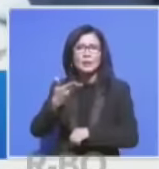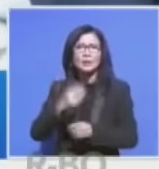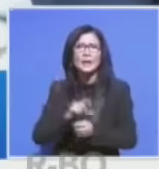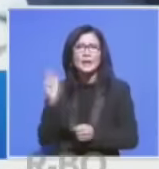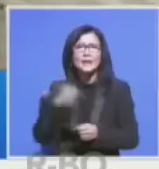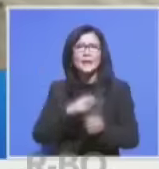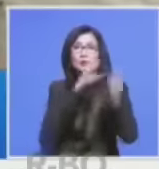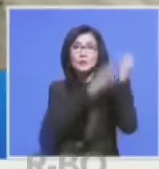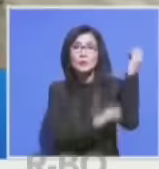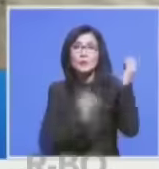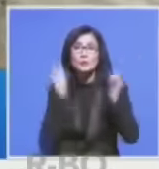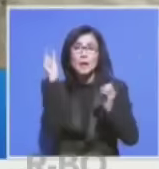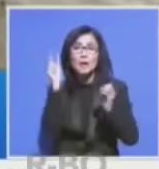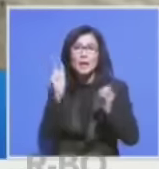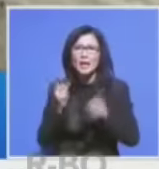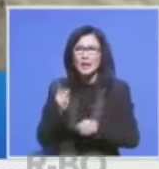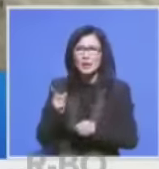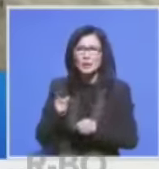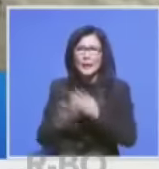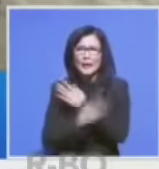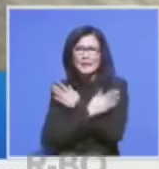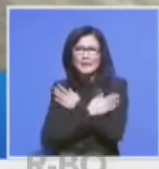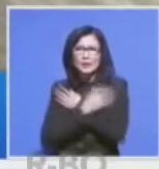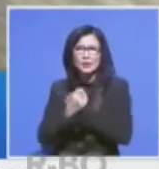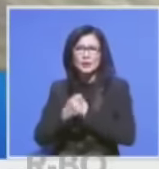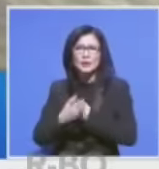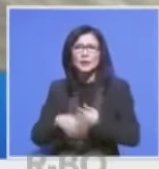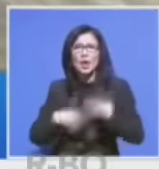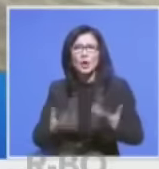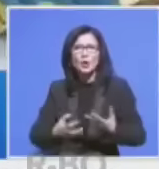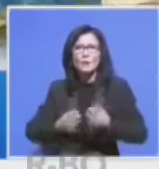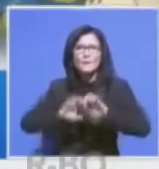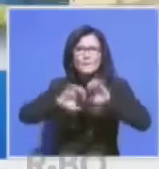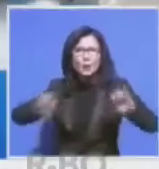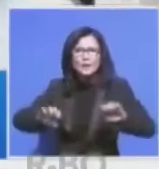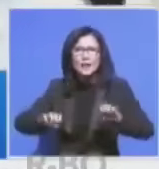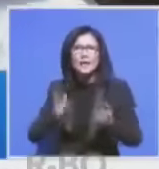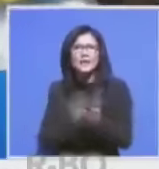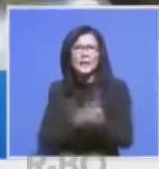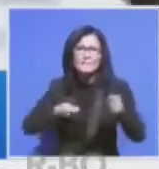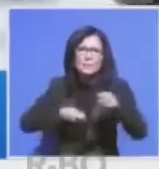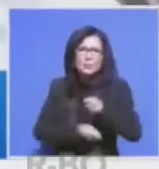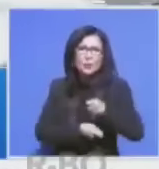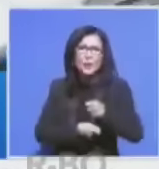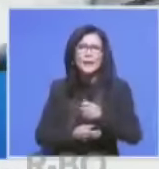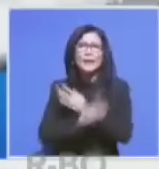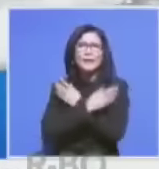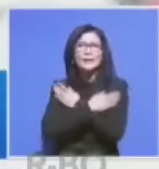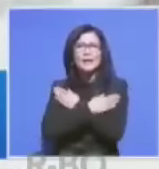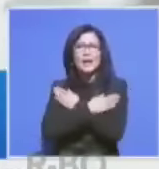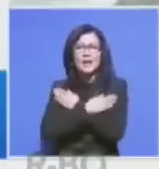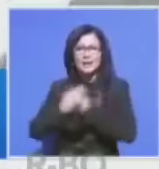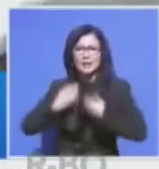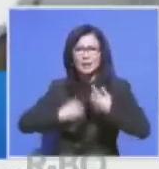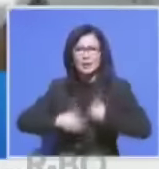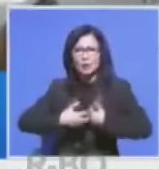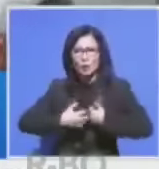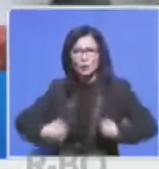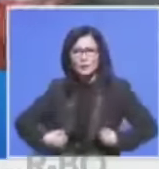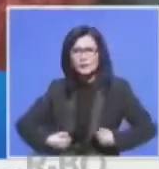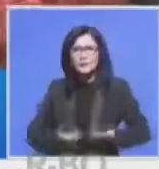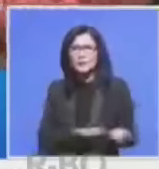Sumatera Utara. Diduga jasad ini merupakan korban perkosaan disertai pembunuhan. Jasad korban selanjutnya diotopsi dan diserahkan ke